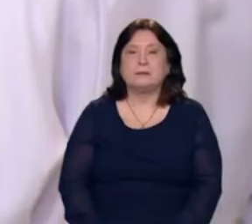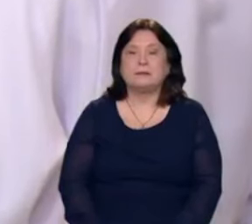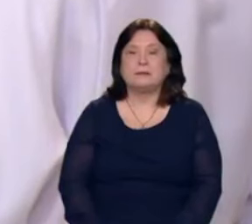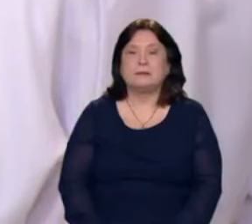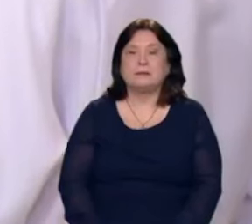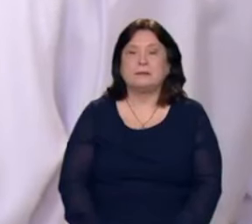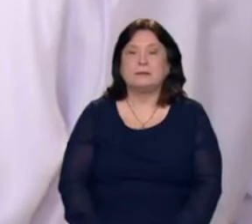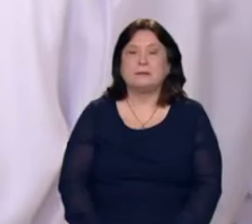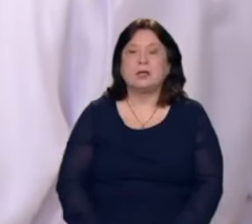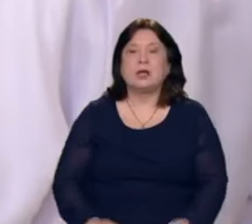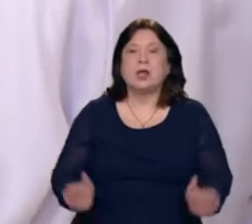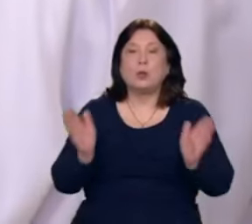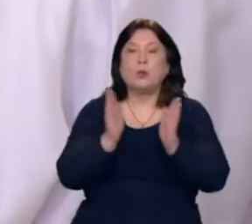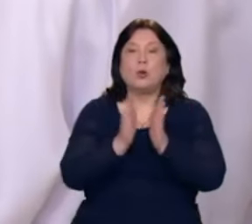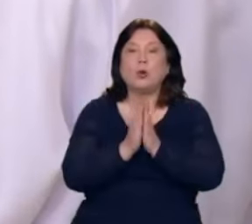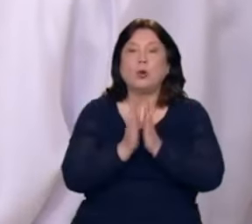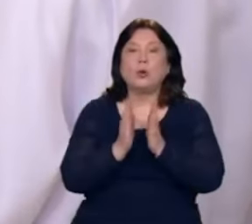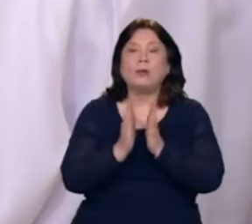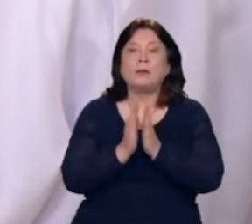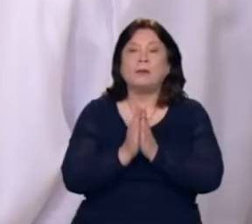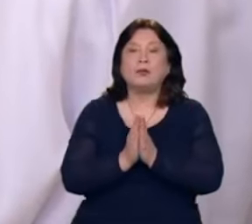amen Módlmy